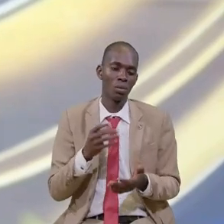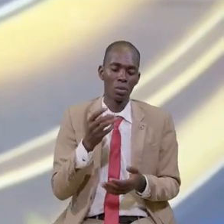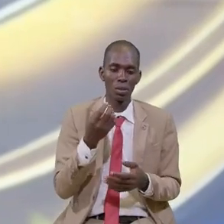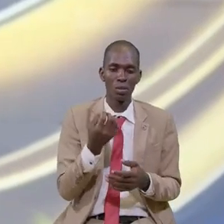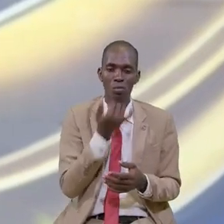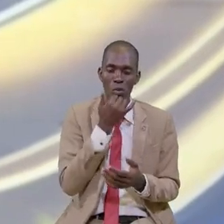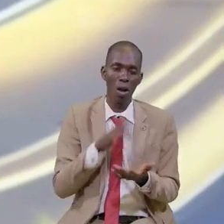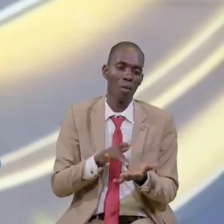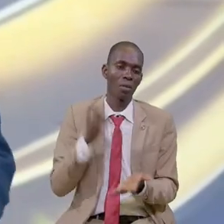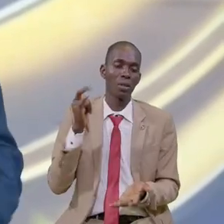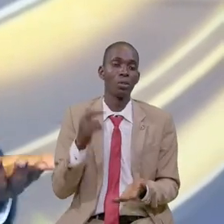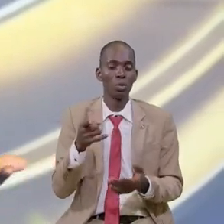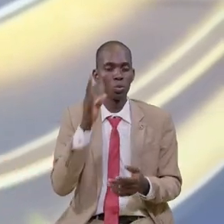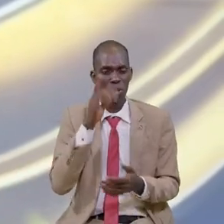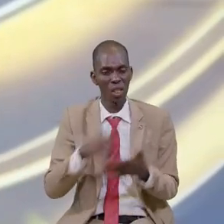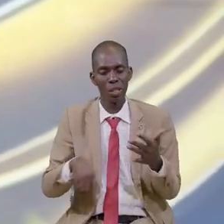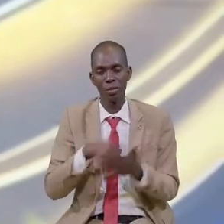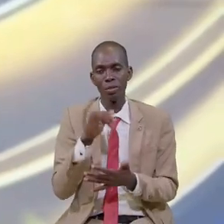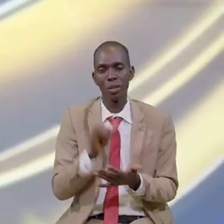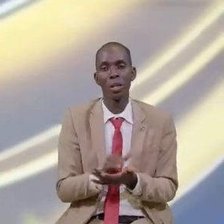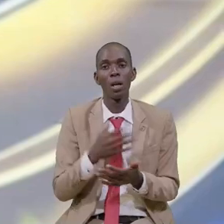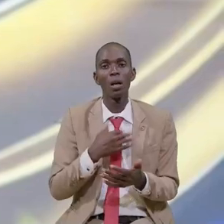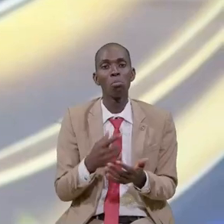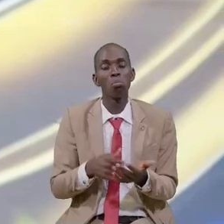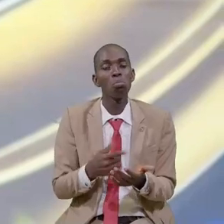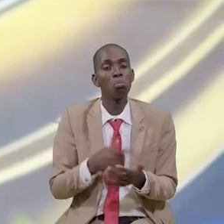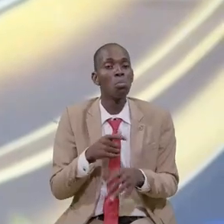ça maintenant. Et parfois aussi,